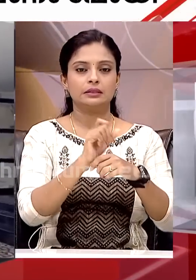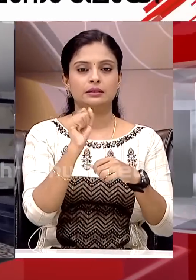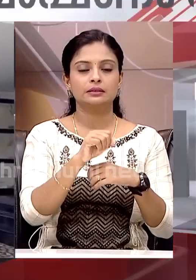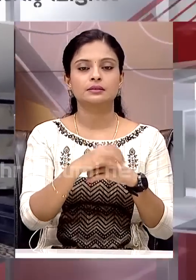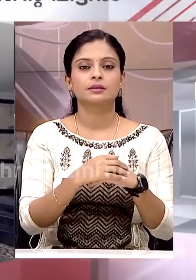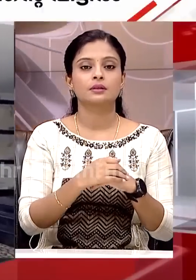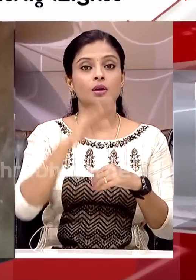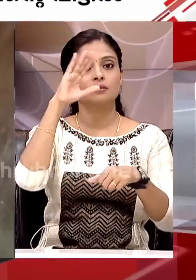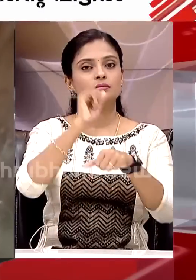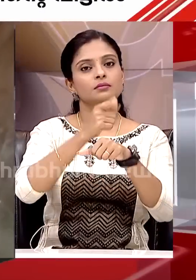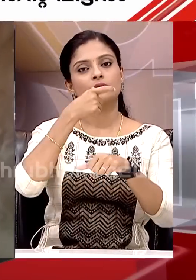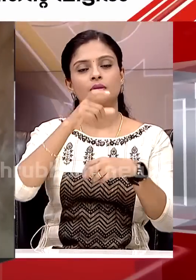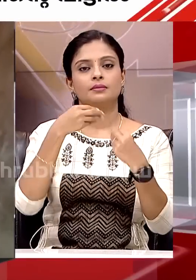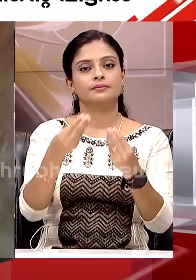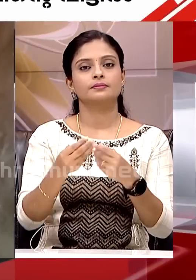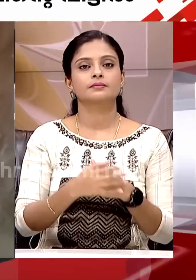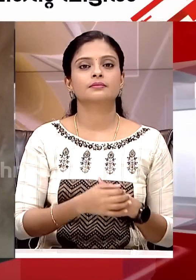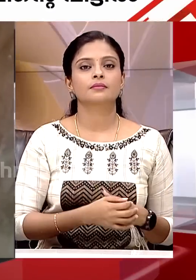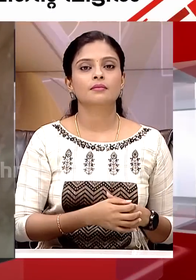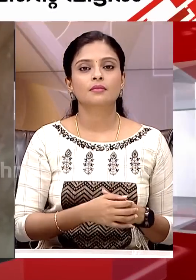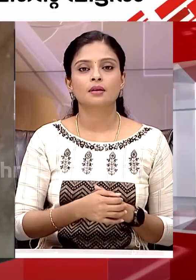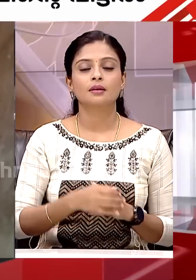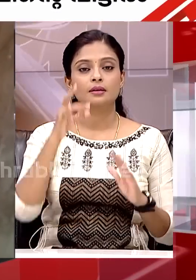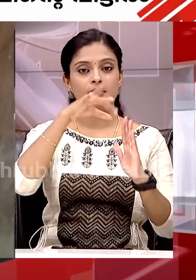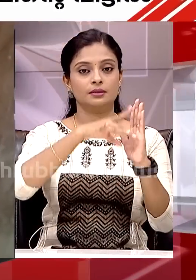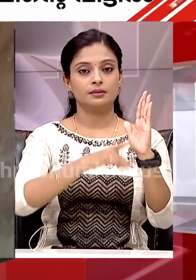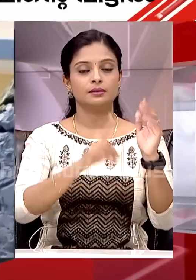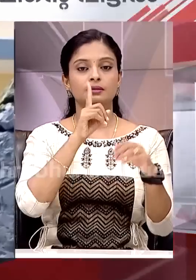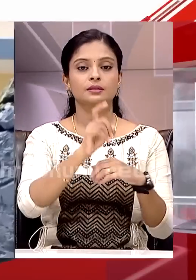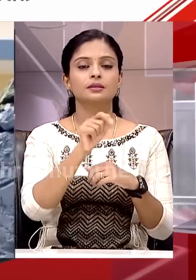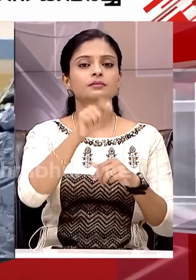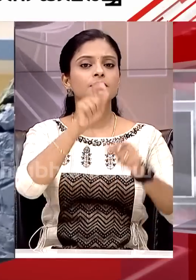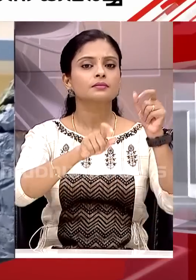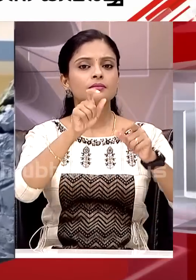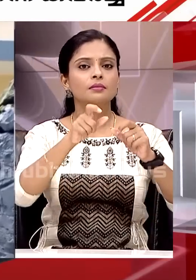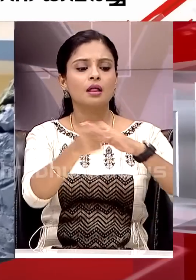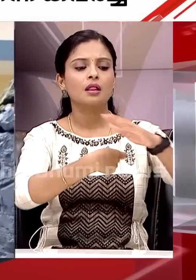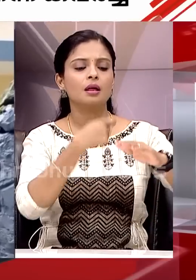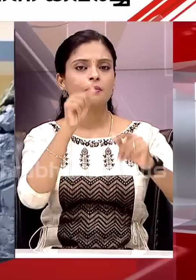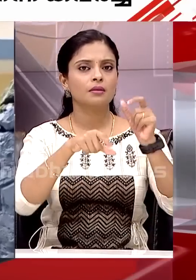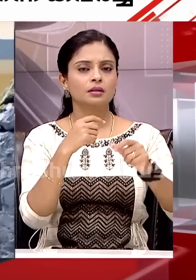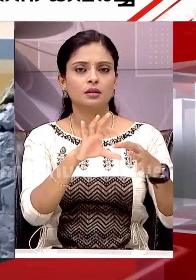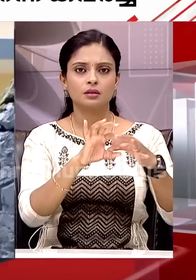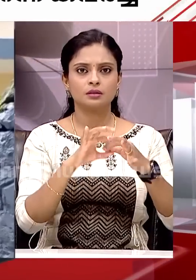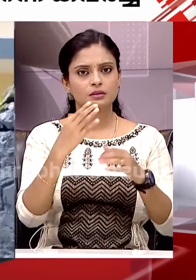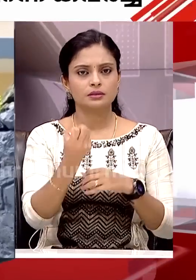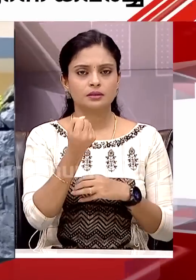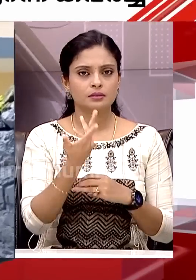പോലീസ് സ്റ്റേഷനിൽ കൊടുത്തിട്ടുണ്ട്. റിബിൻ രാജു വിവരങ്ങൾ. റിബിൻ, ഈ മോഷ്ടാക്കളെ കുറിച്ച് എന്തെങ്കിലും സൂചനകൾ ഉണ്ടോ?